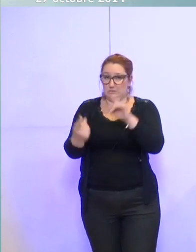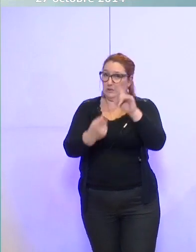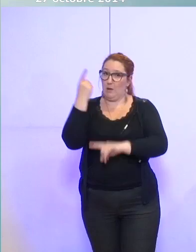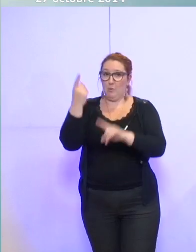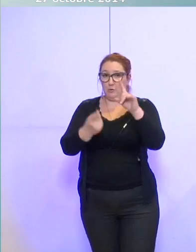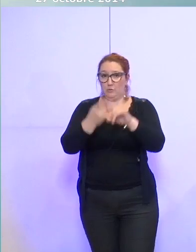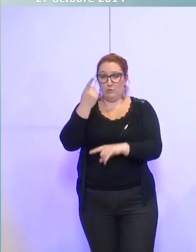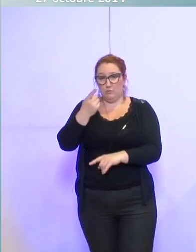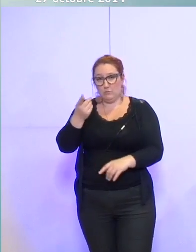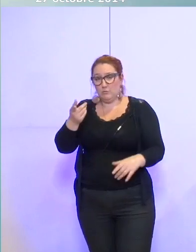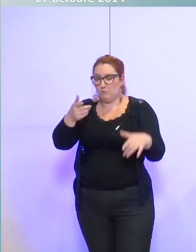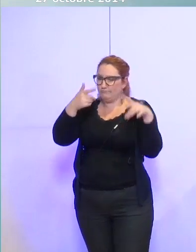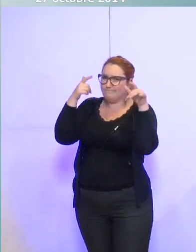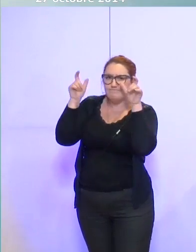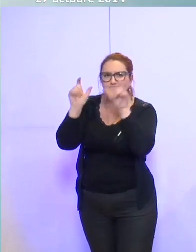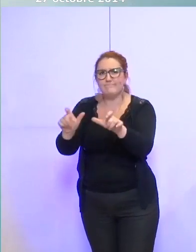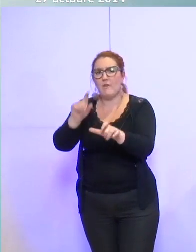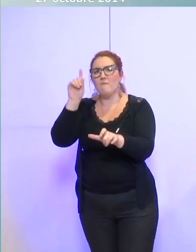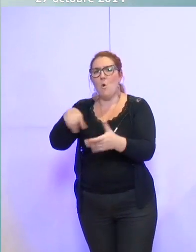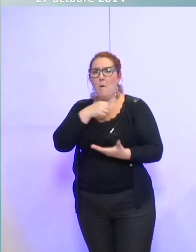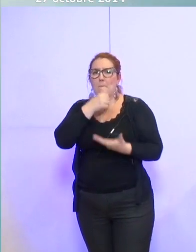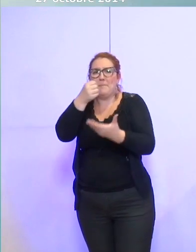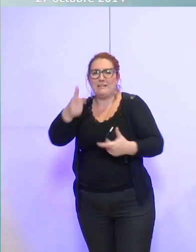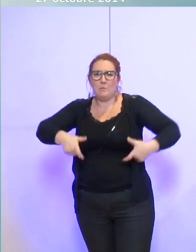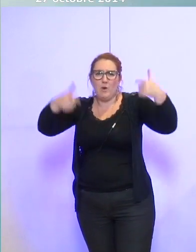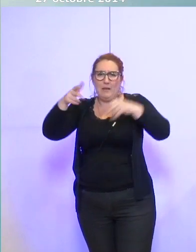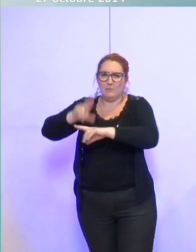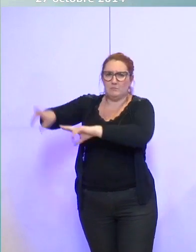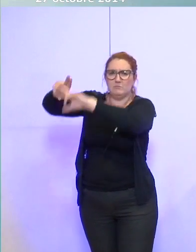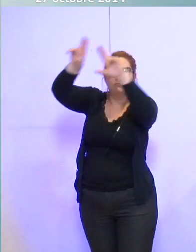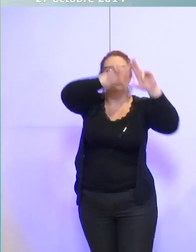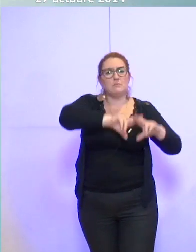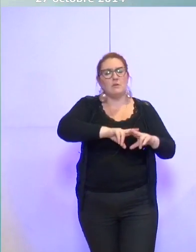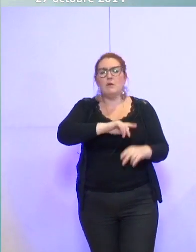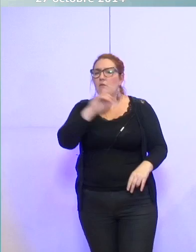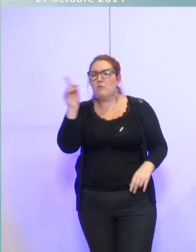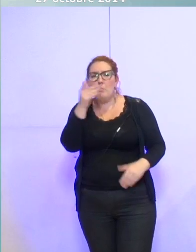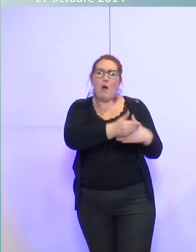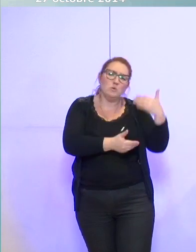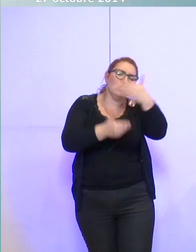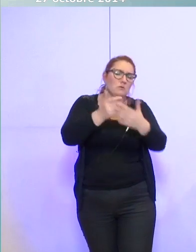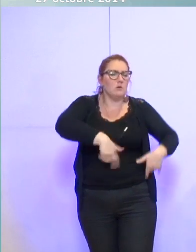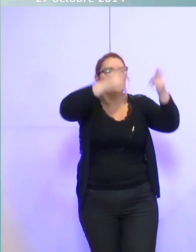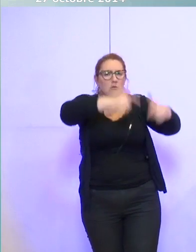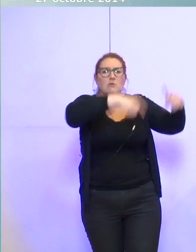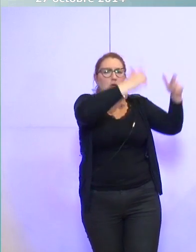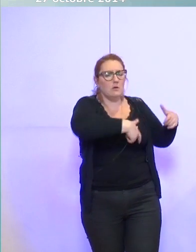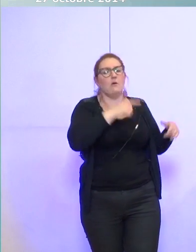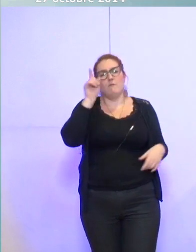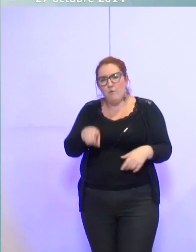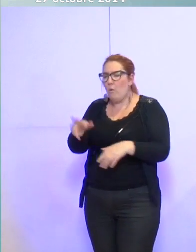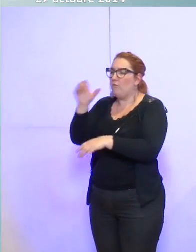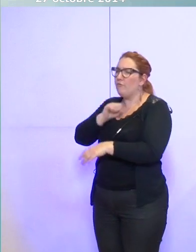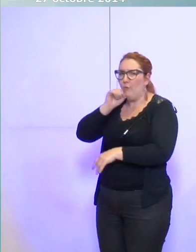clairement portée à la réhabilitation du patrimoine universitaire plutôt qu'à la construction de nouveaux